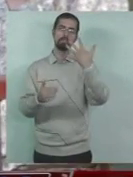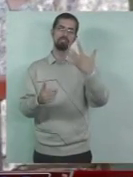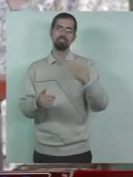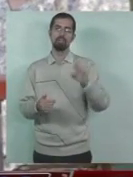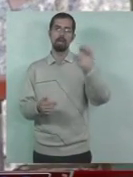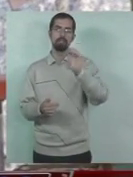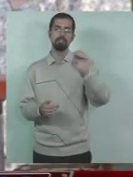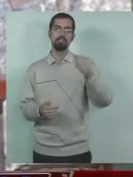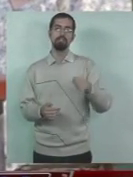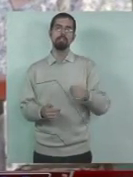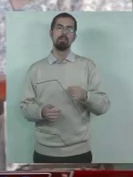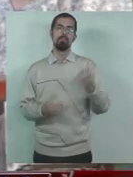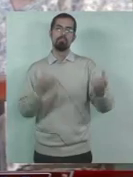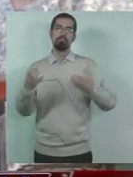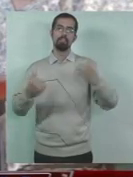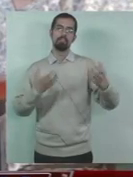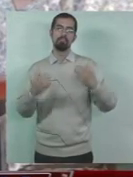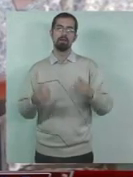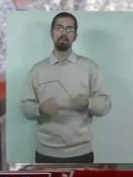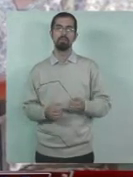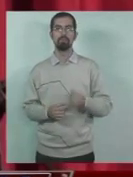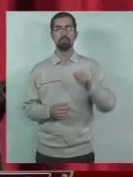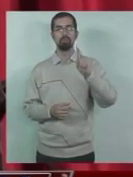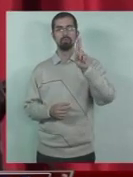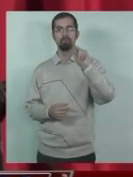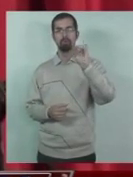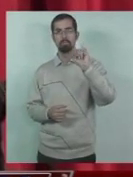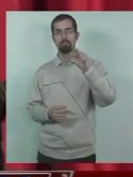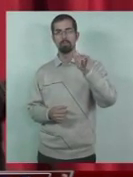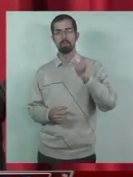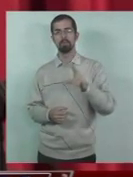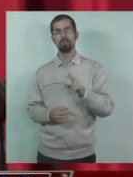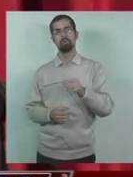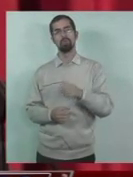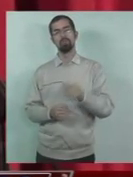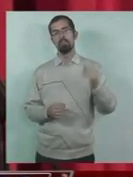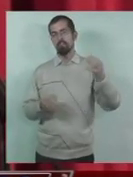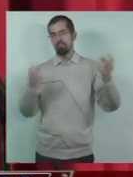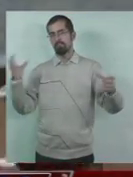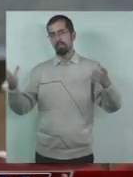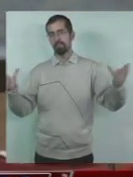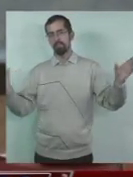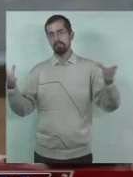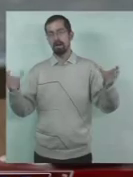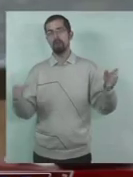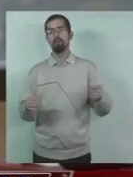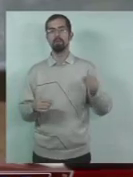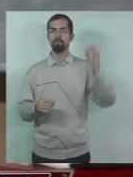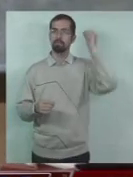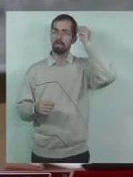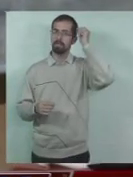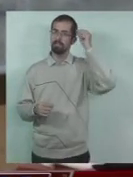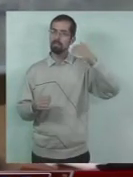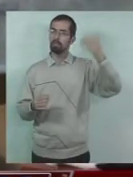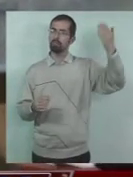5-a ediție a Festivalului de Satiră și Umor Tudor Mușatescu. Festivalul are o tradiție mult mai îndelungată. El a fost înființat la